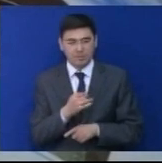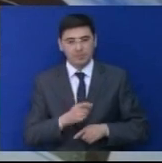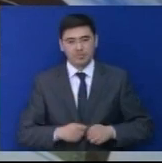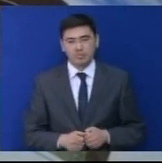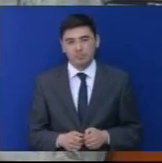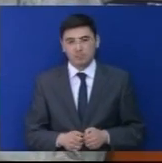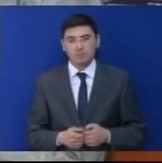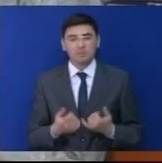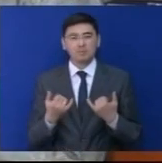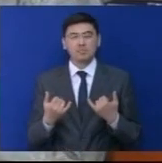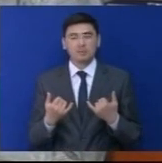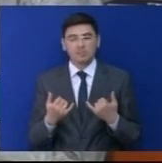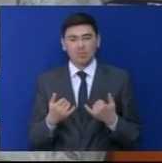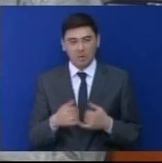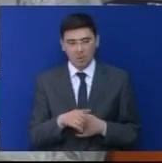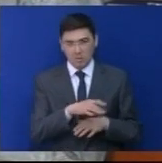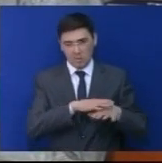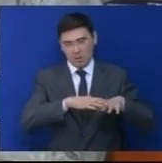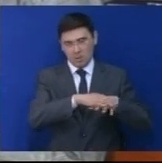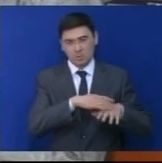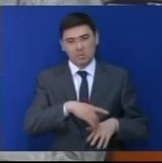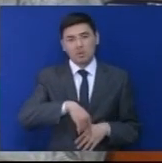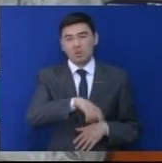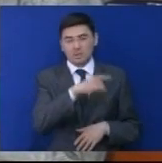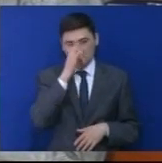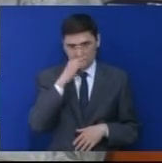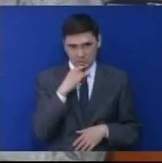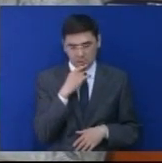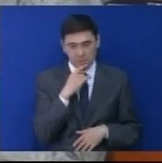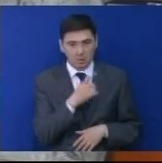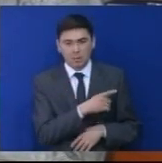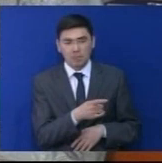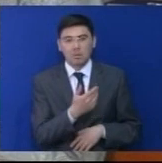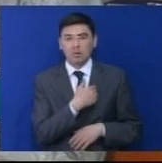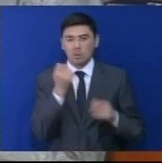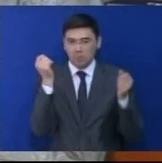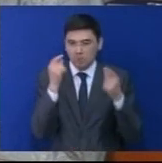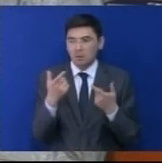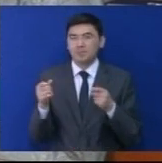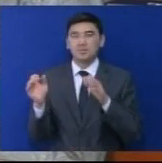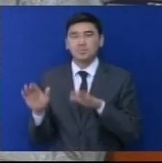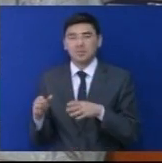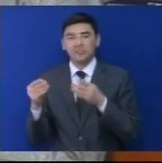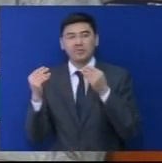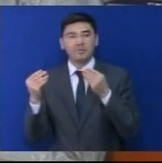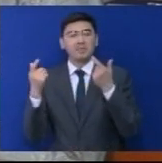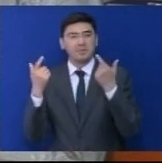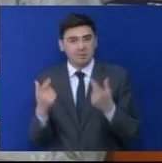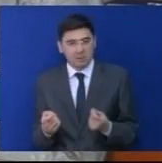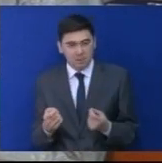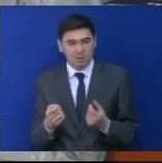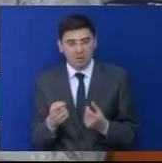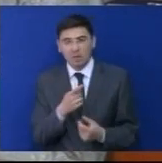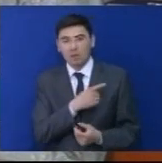момент, мне кажется, население начало очень интересоваться тем, где оно, что оно. И очень